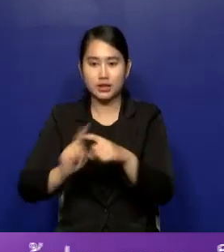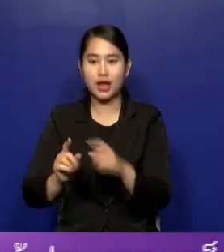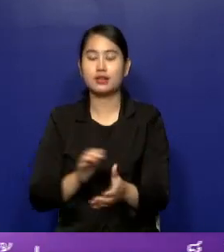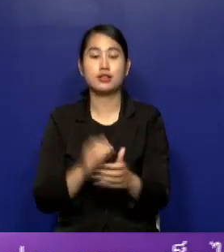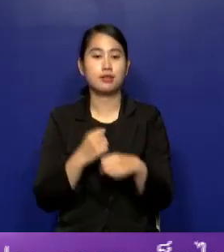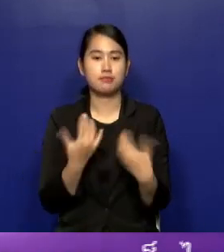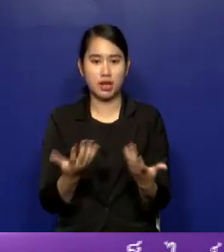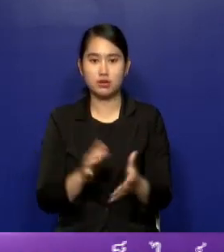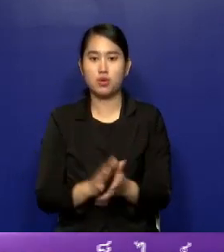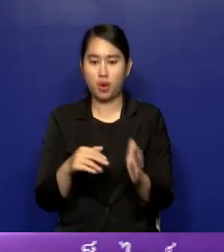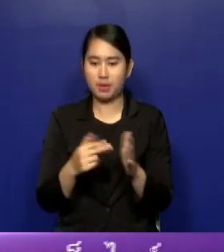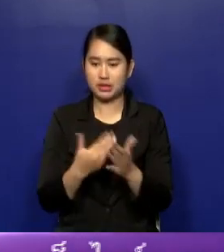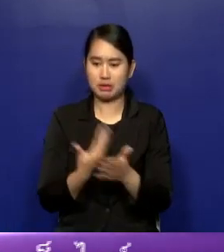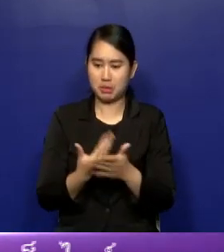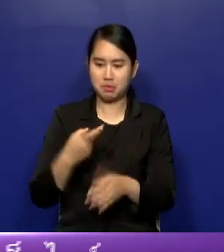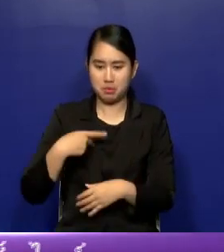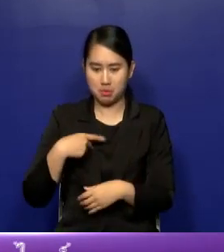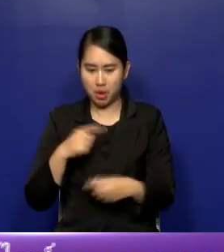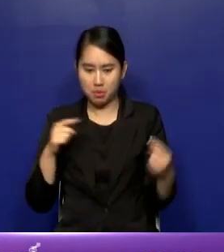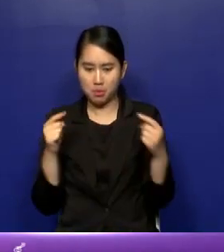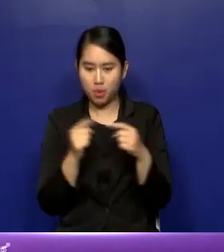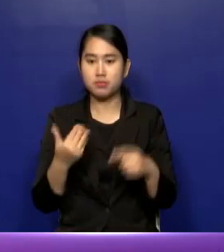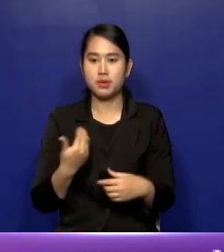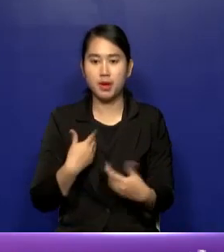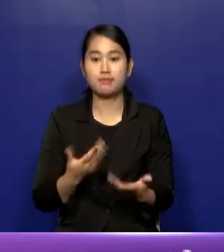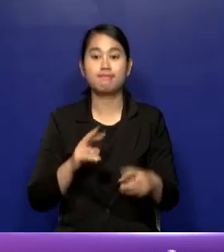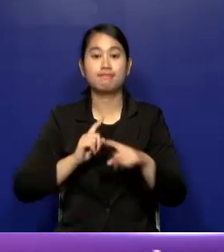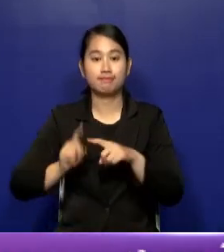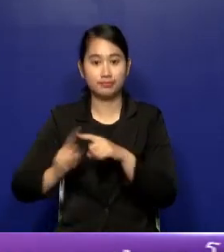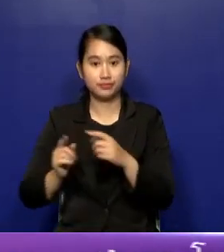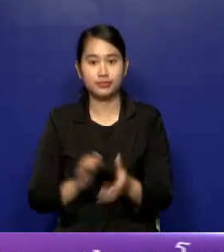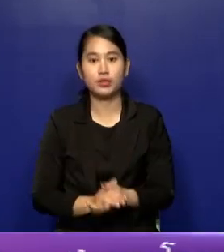มันคุ้มค่ากันไหมแล้วจะแก้ไขปัญหาหรืออุปสรรคตรงนั้นอย่างไรที่การทำงานทั้งระบบนะครับ